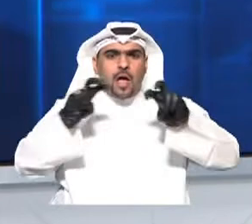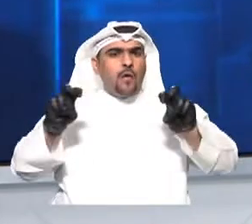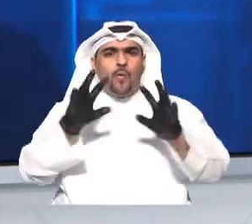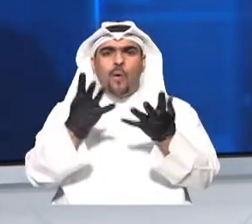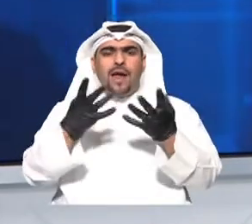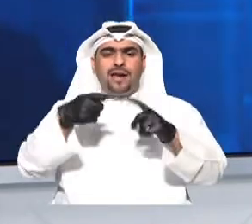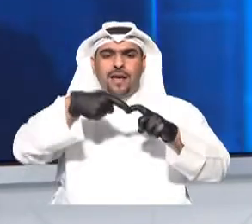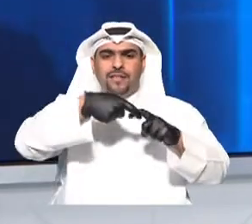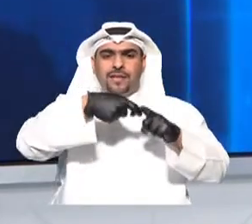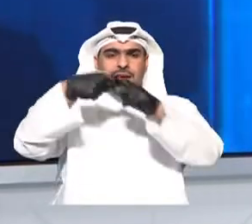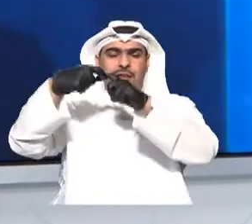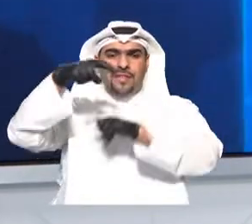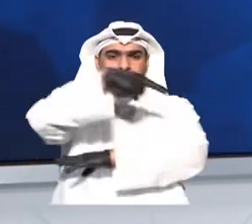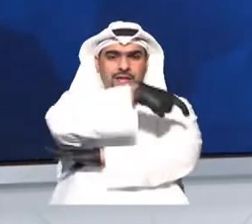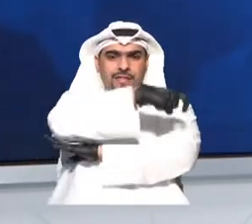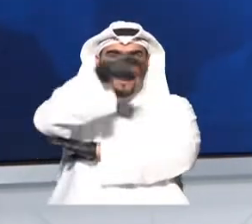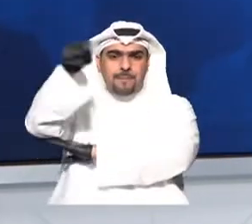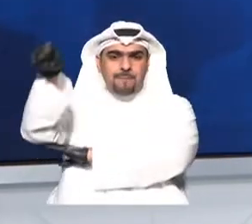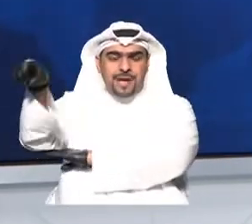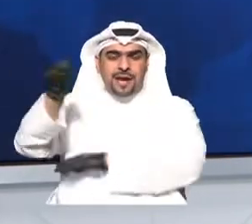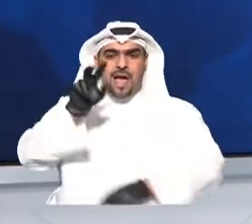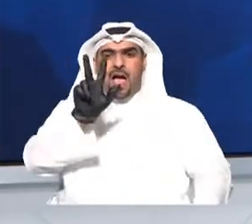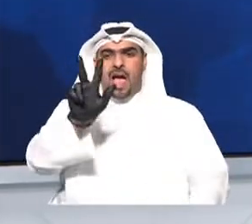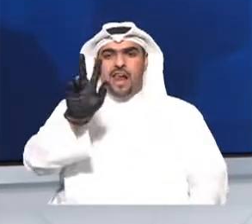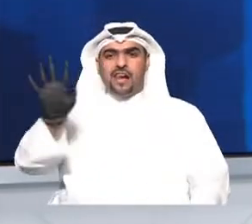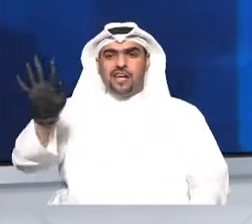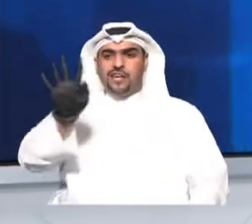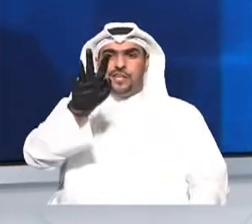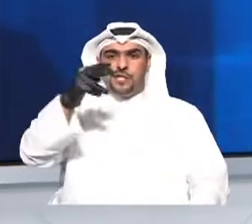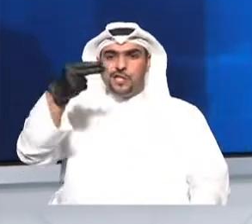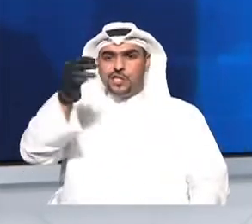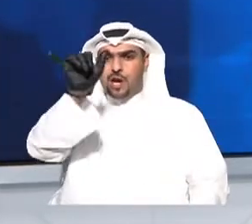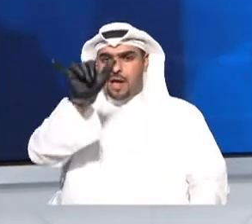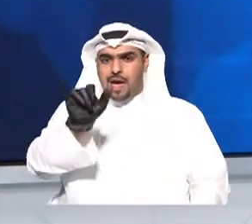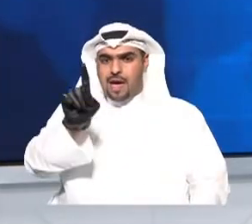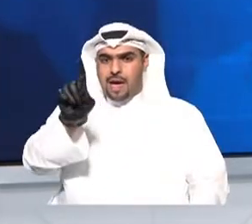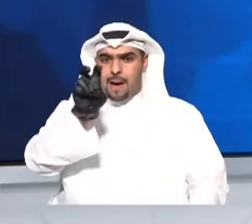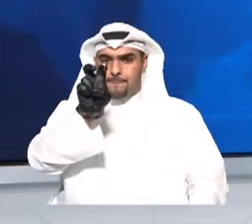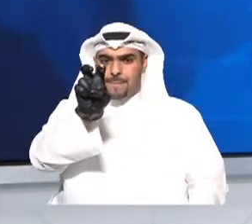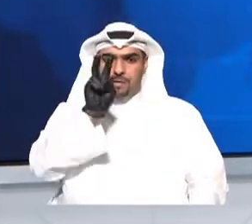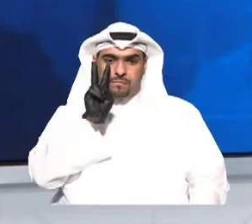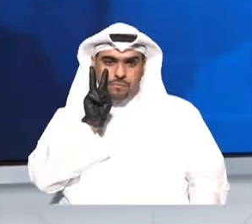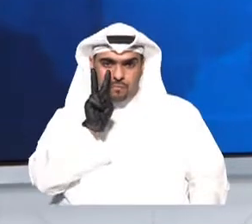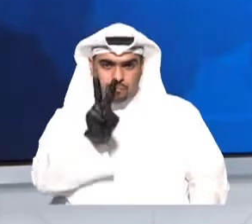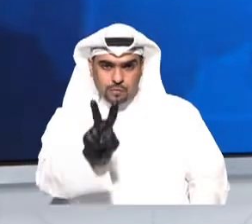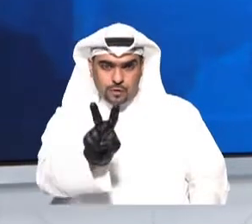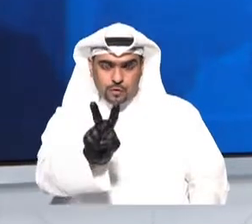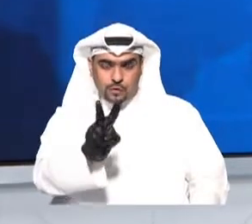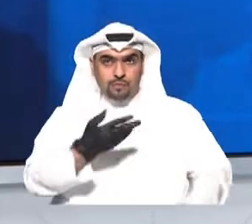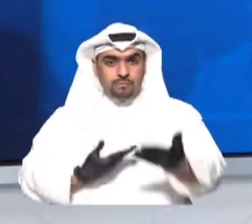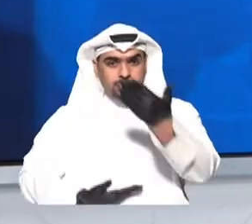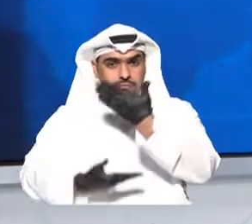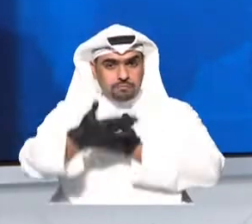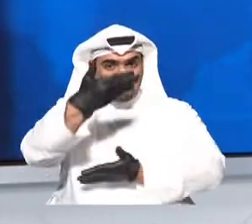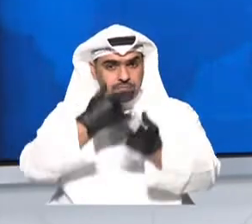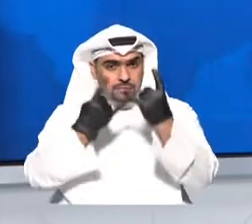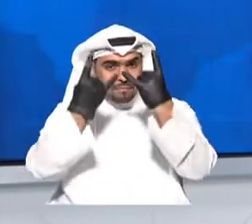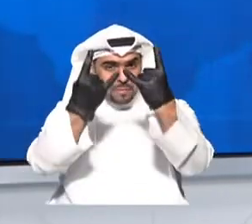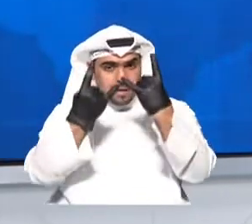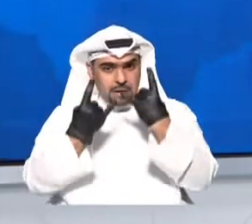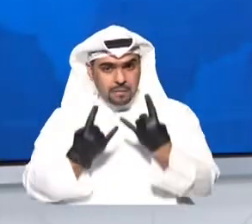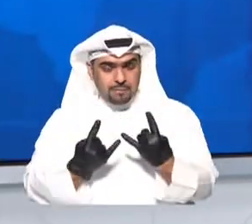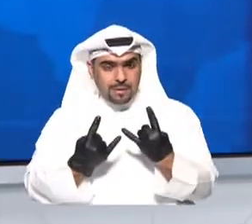اطلع خلالها على سير العمل والاطمئنان على انسيابية الحركة الملاحية في هذا المرفق البحري